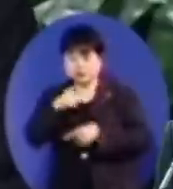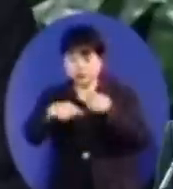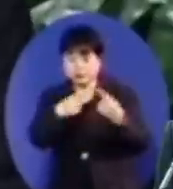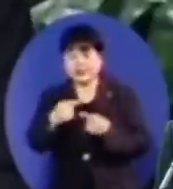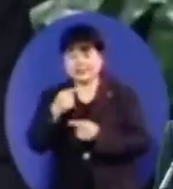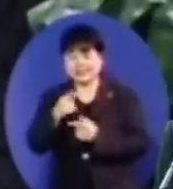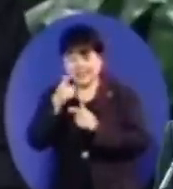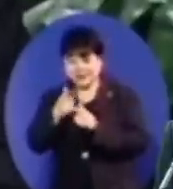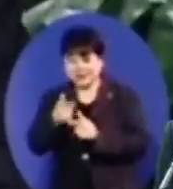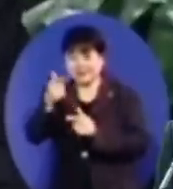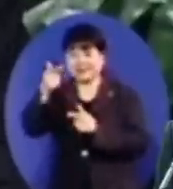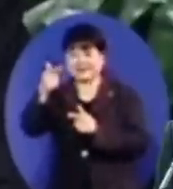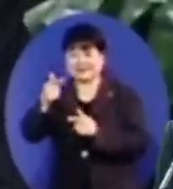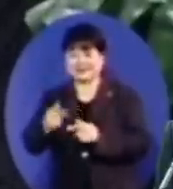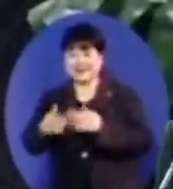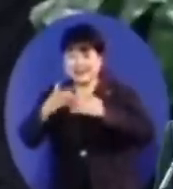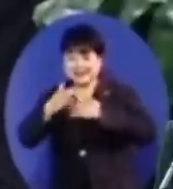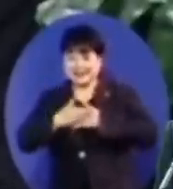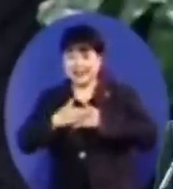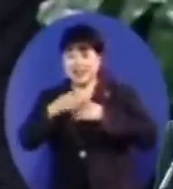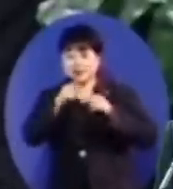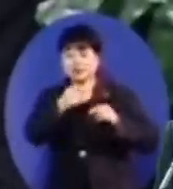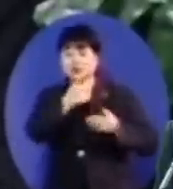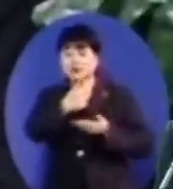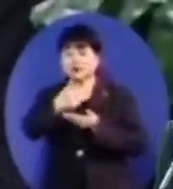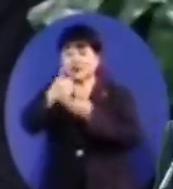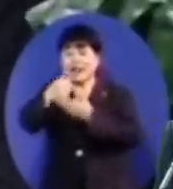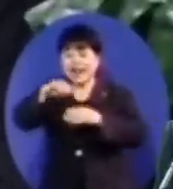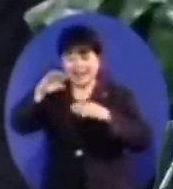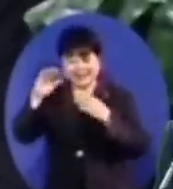예수님은 나의 구주가 되십니다.